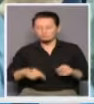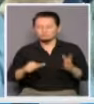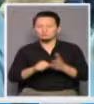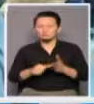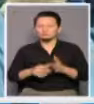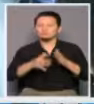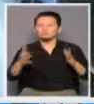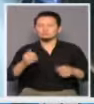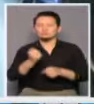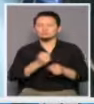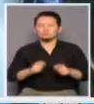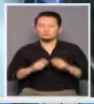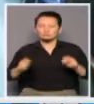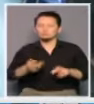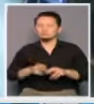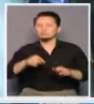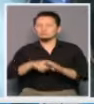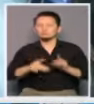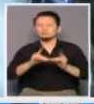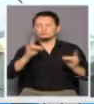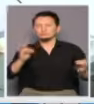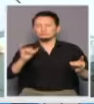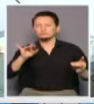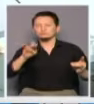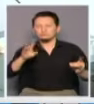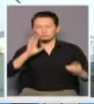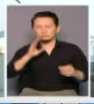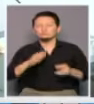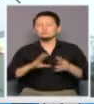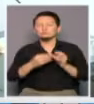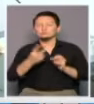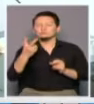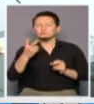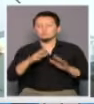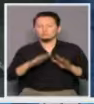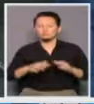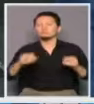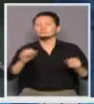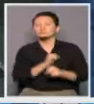крупных социальных объектов. В их числе мост через реку Урал, дом культуры на 250